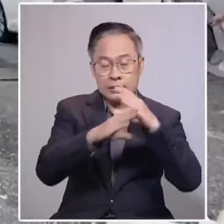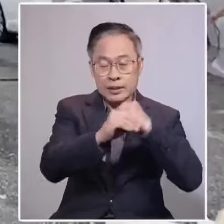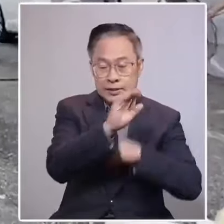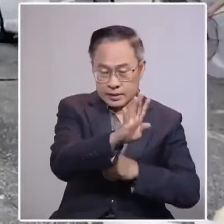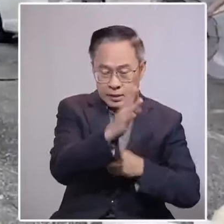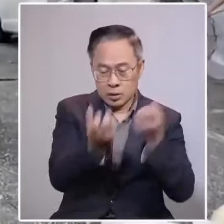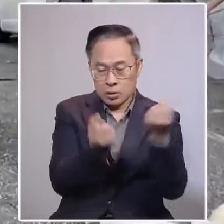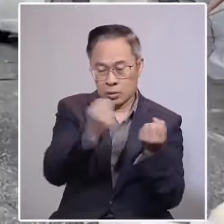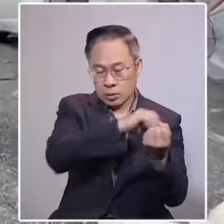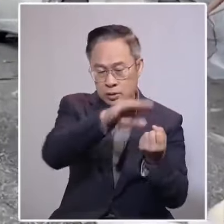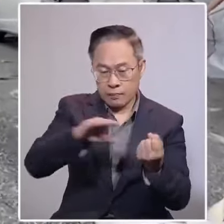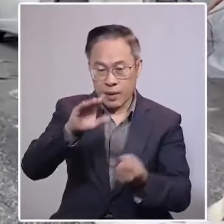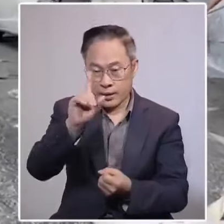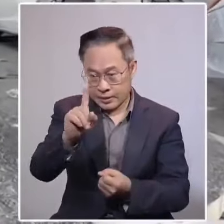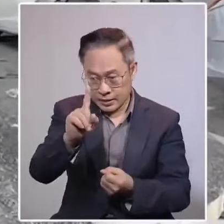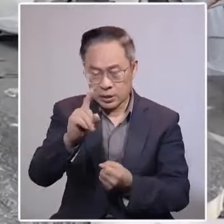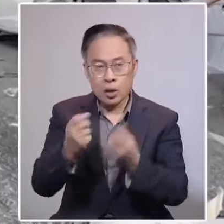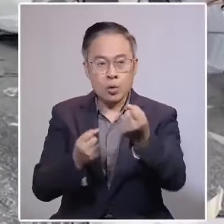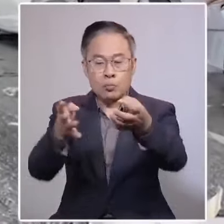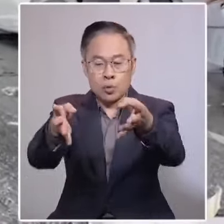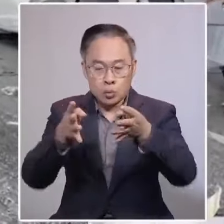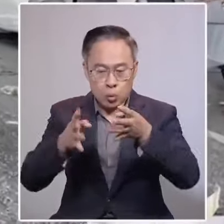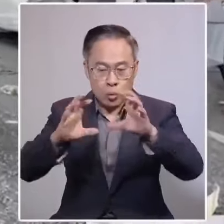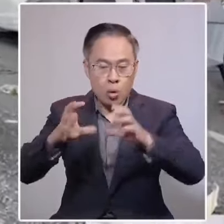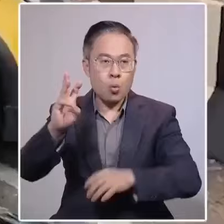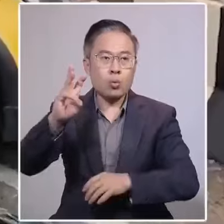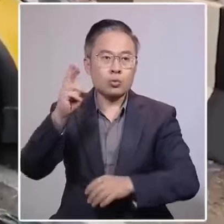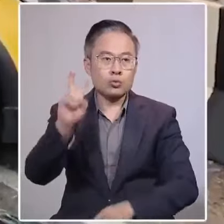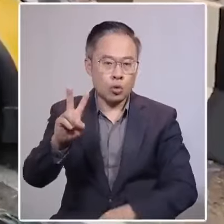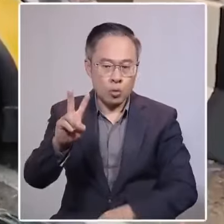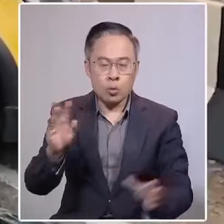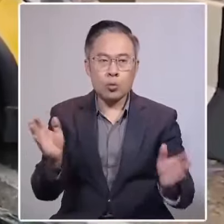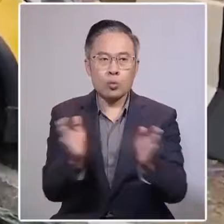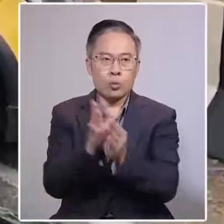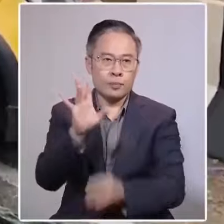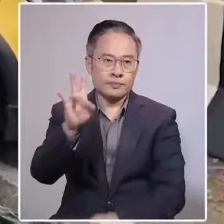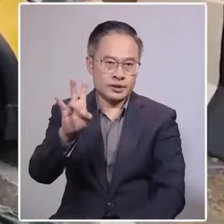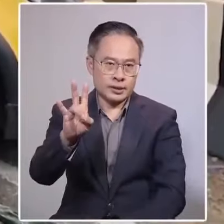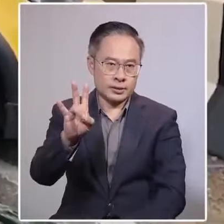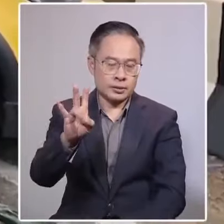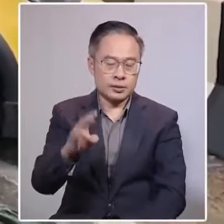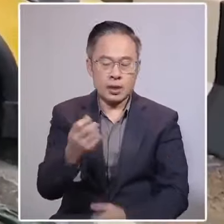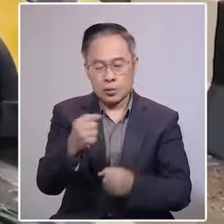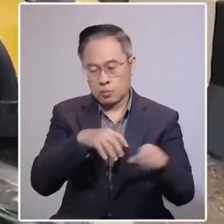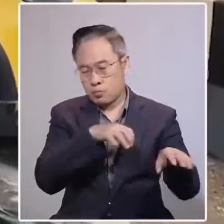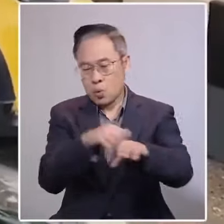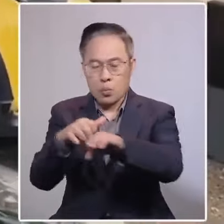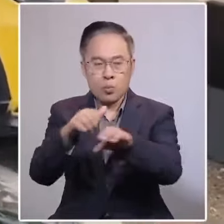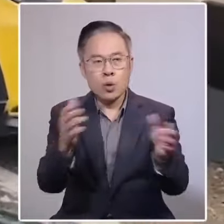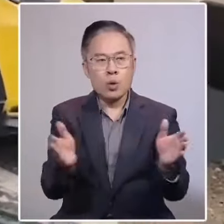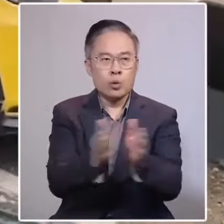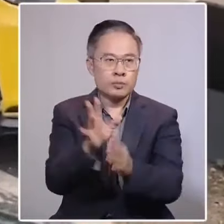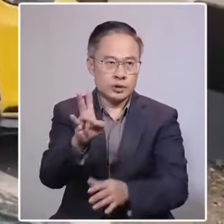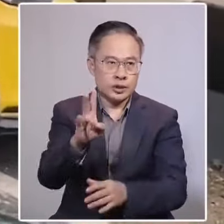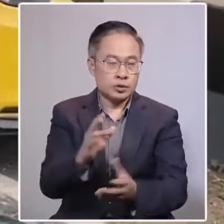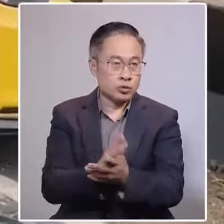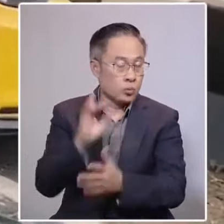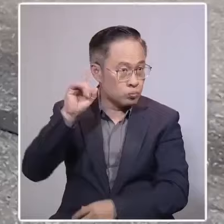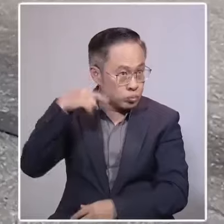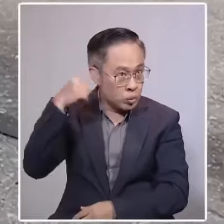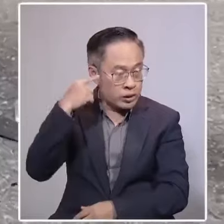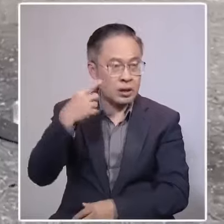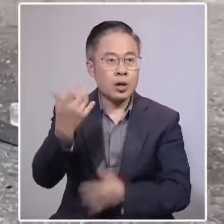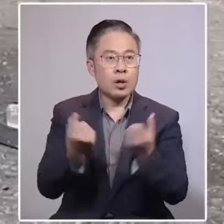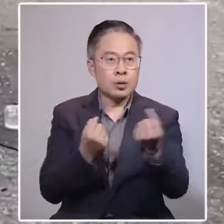นนทบุรีหมดเลยนะฮะเอ่อก็ต้องไปวิ่งคู่ขนานแทนอย่างที่เห็นนะครับแล้วก็เร่งช่วยเหลือนะครับคุณเสาวณีที่บอก